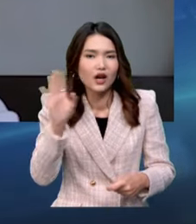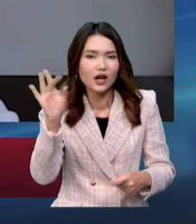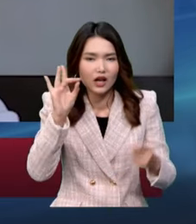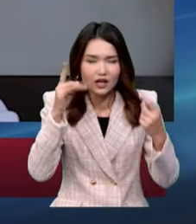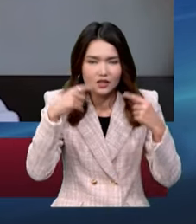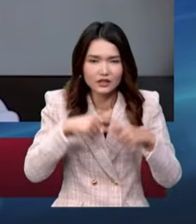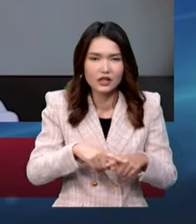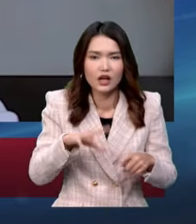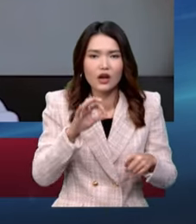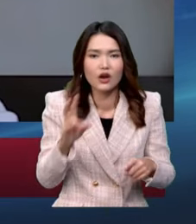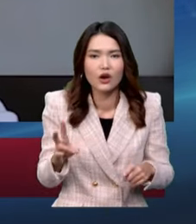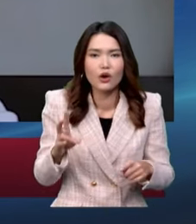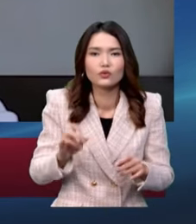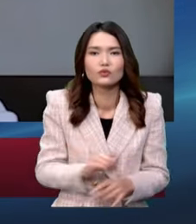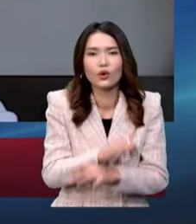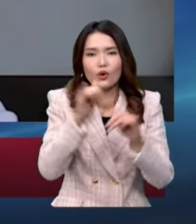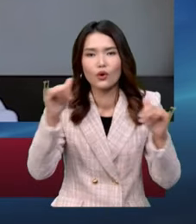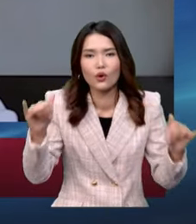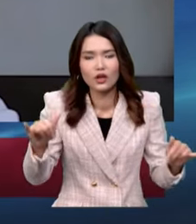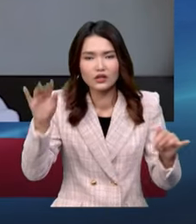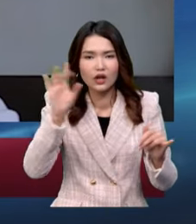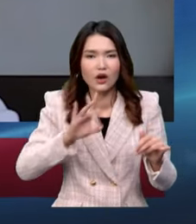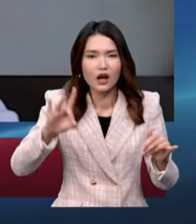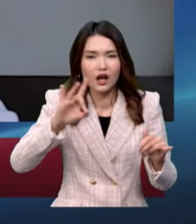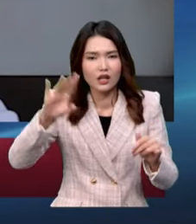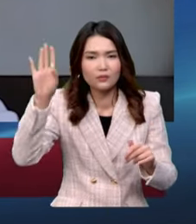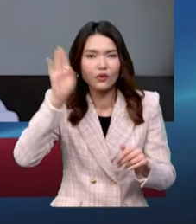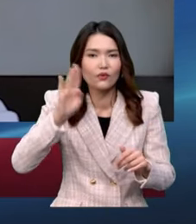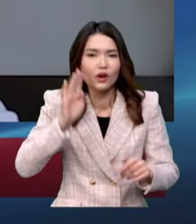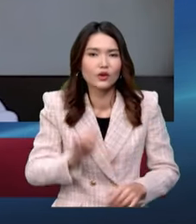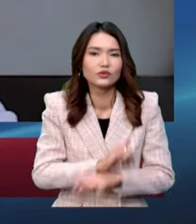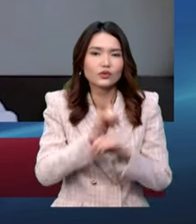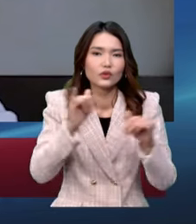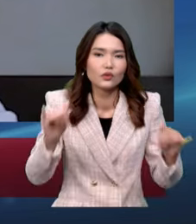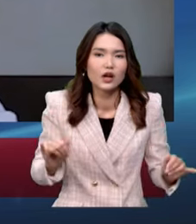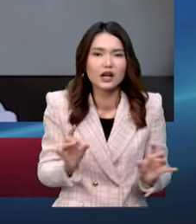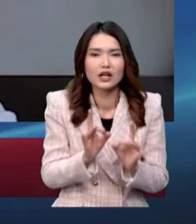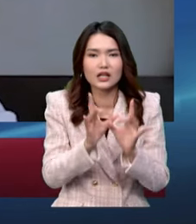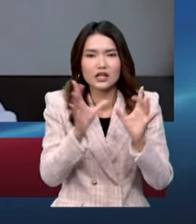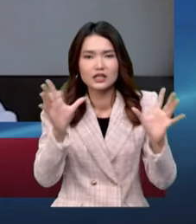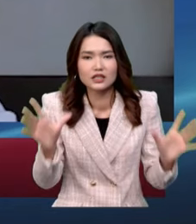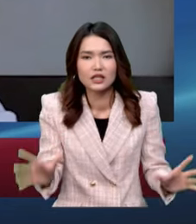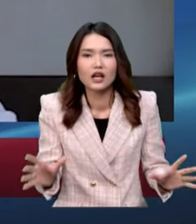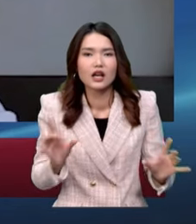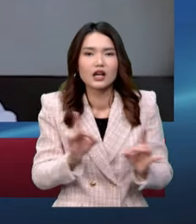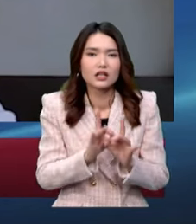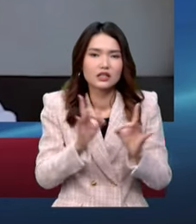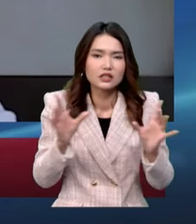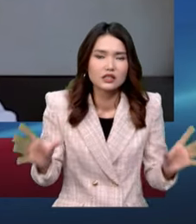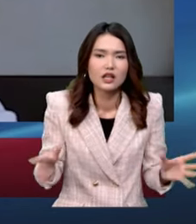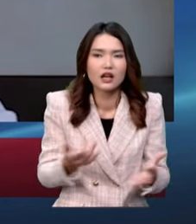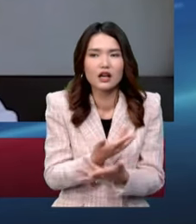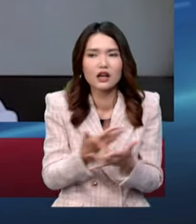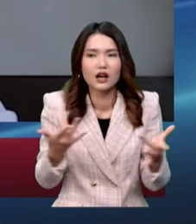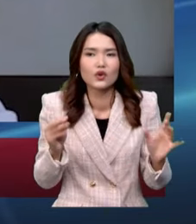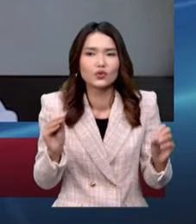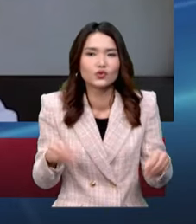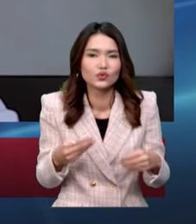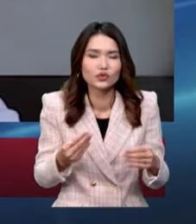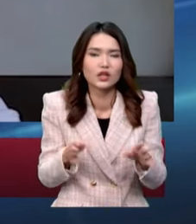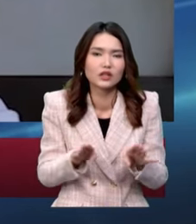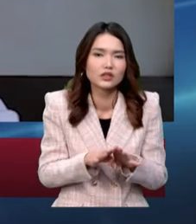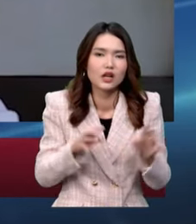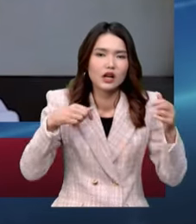Он увеличивает забор воды и увеличивает затраты многократно, в десятки, в сотни раз, хотя есть